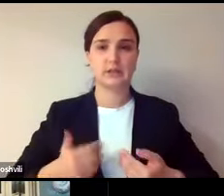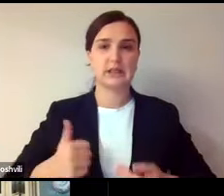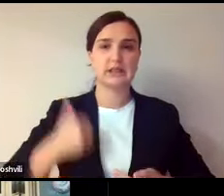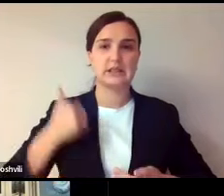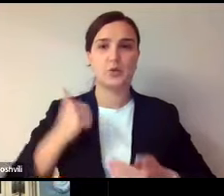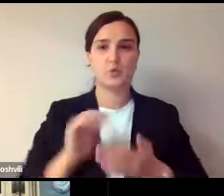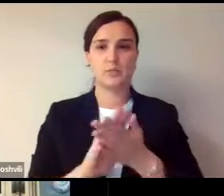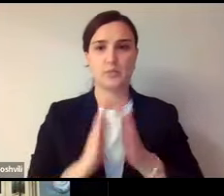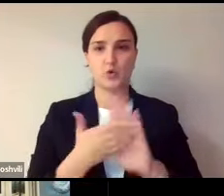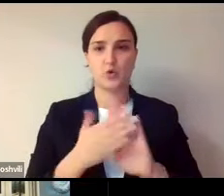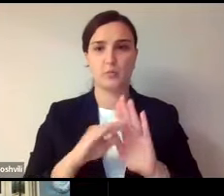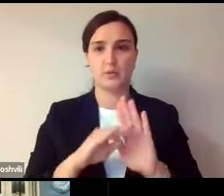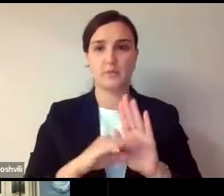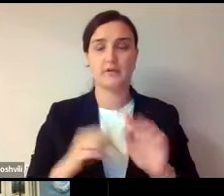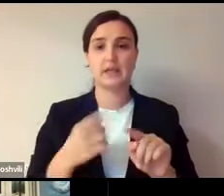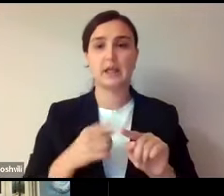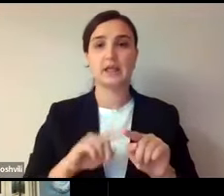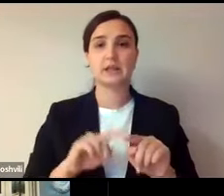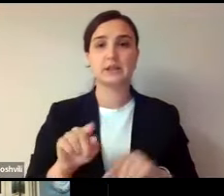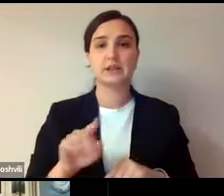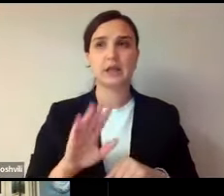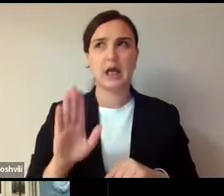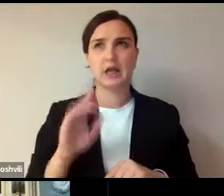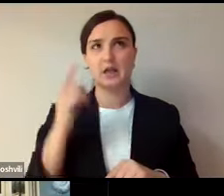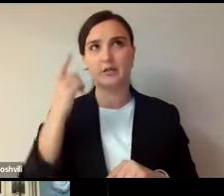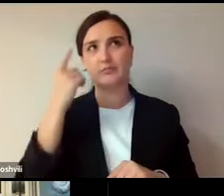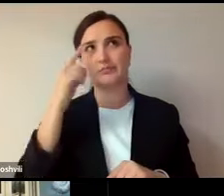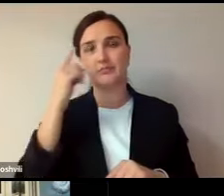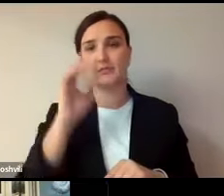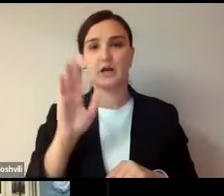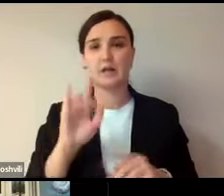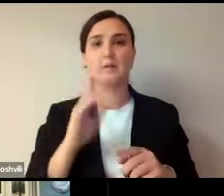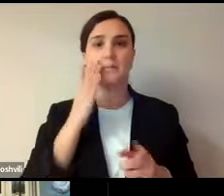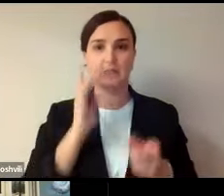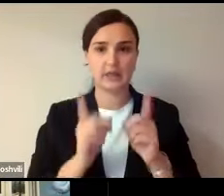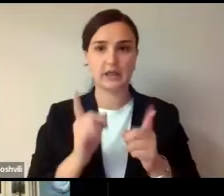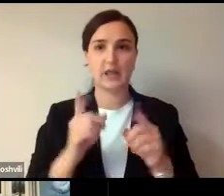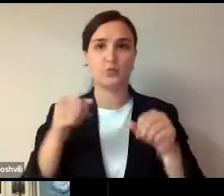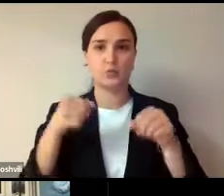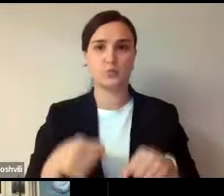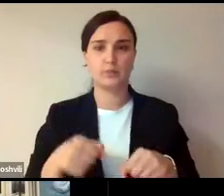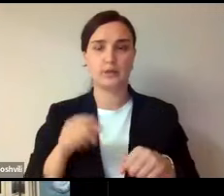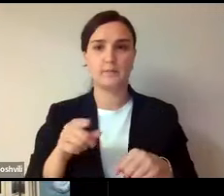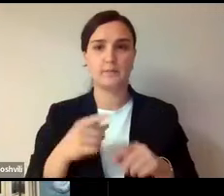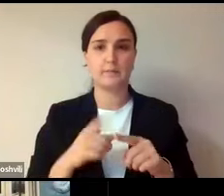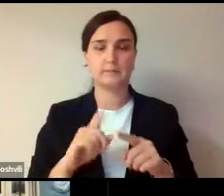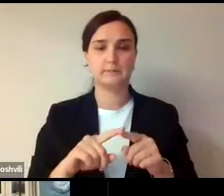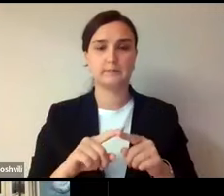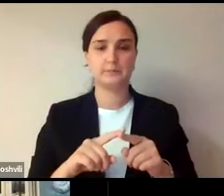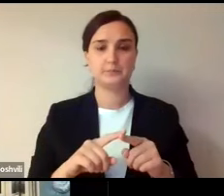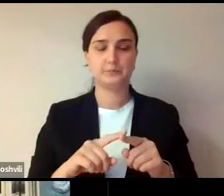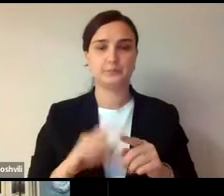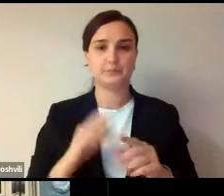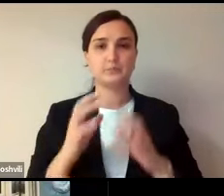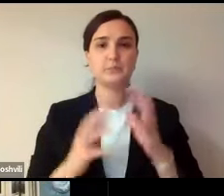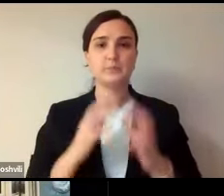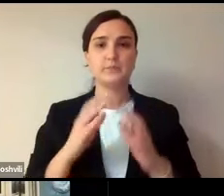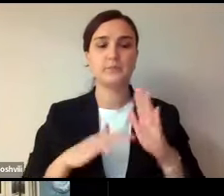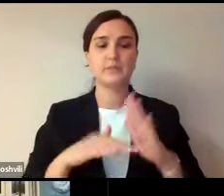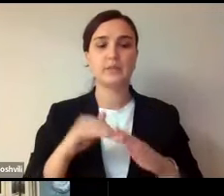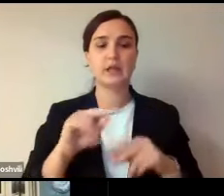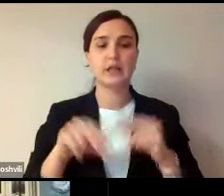პირობები. ეს არის არა ილუზორული, არამედ რეალური უფლება, უზრუნველყოფილია საერთაშორისო